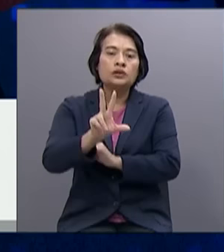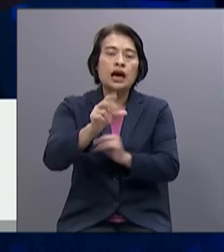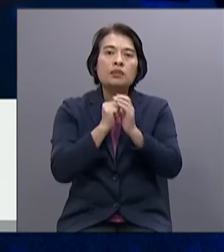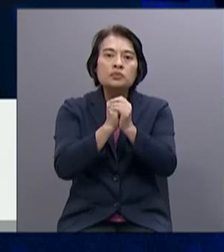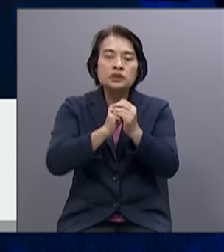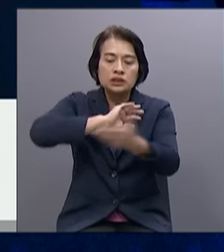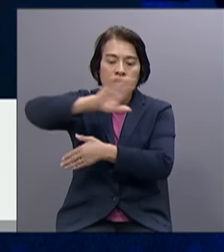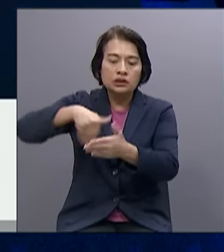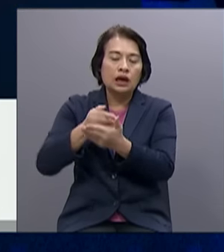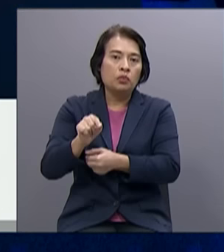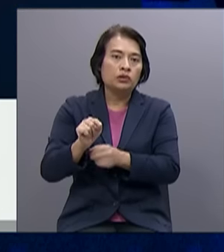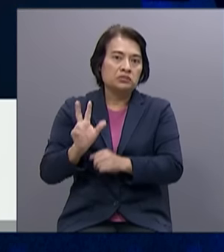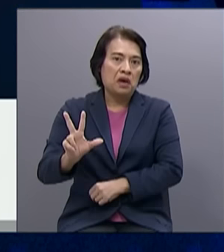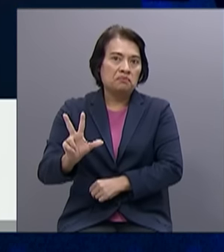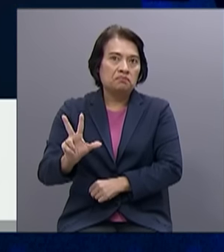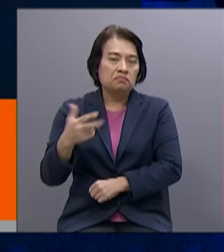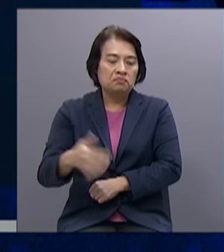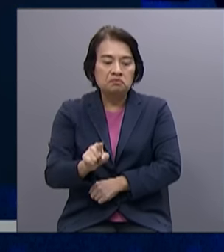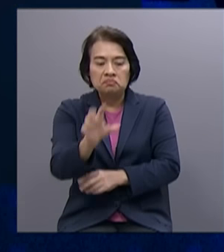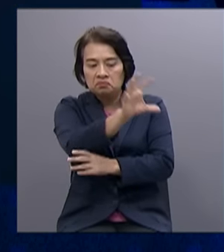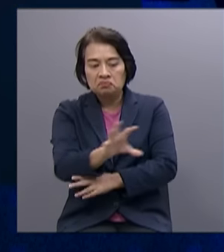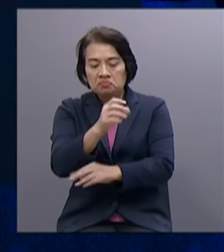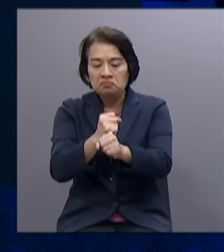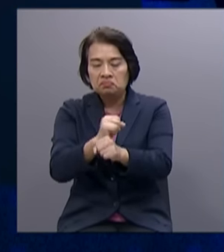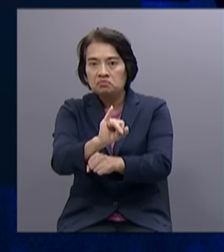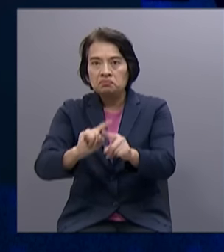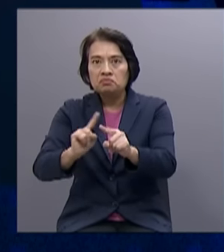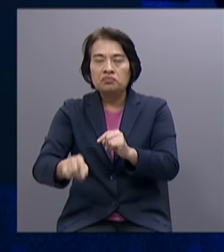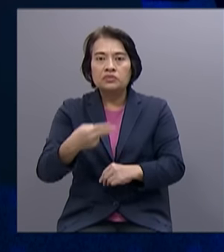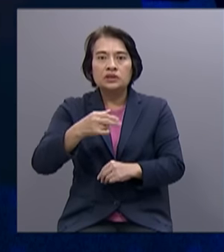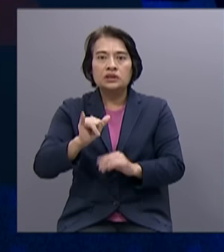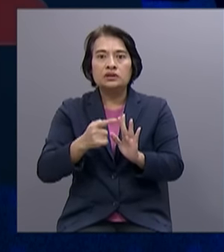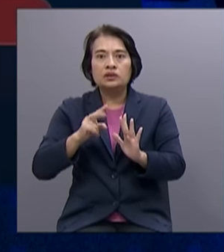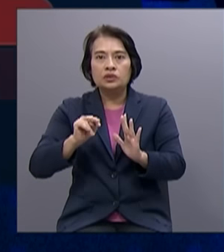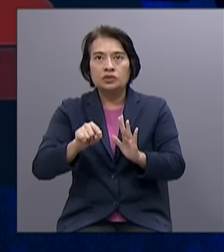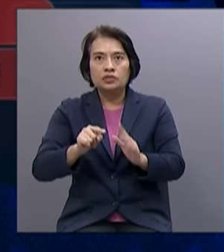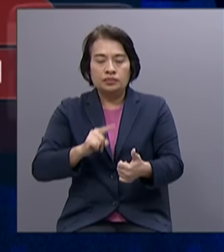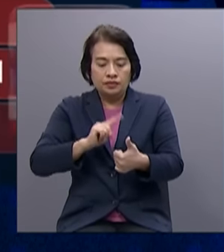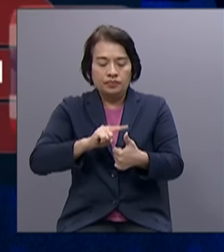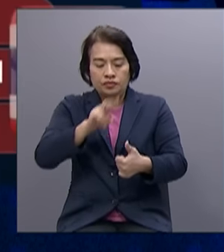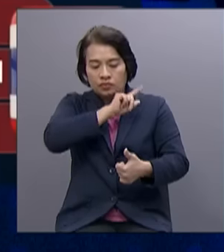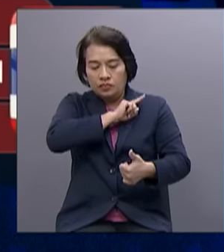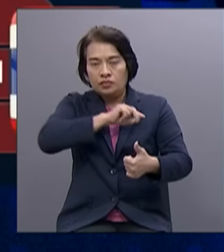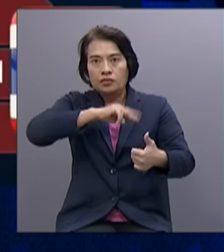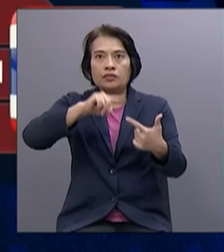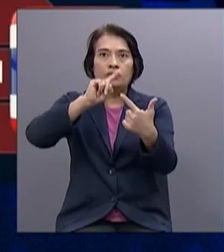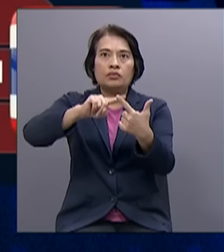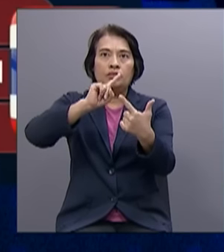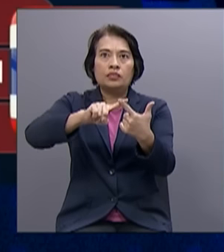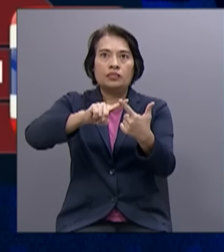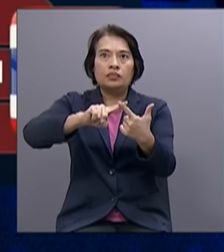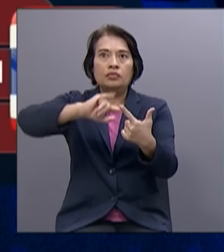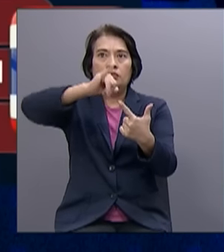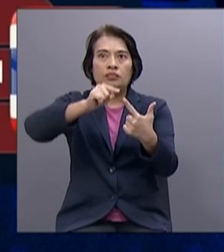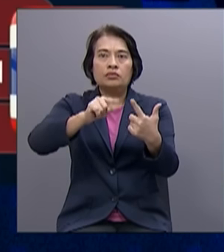ทั้งหมดค่ะตัวการหลักในการก่อชญากรรมคือนายหยุนเหอหวังซึ่งดูแลเครือข่าย N1 S5ทั้ง